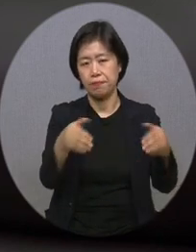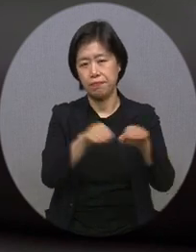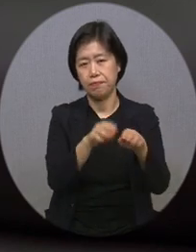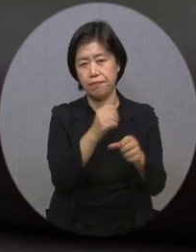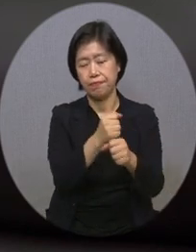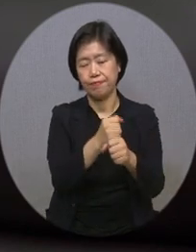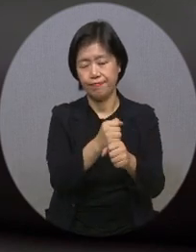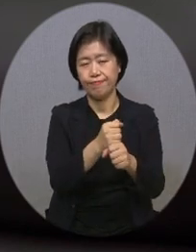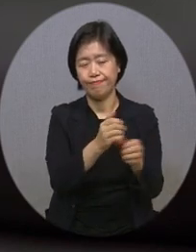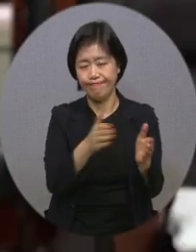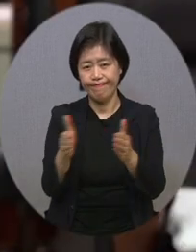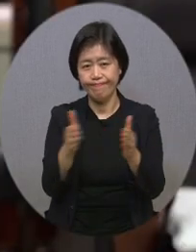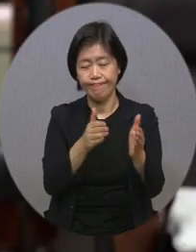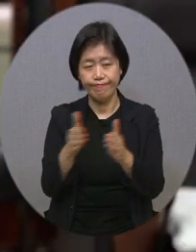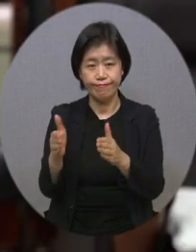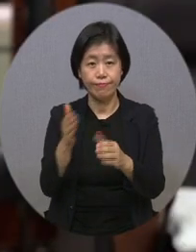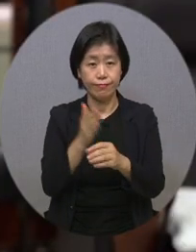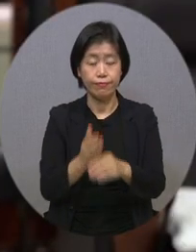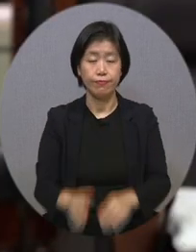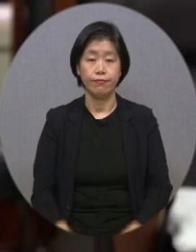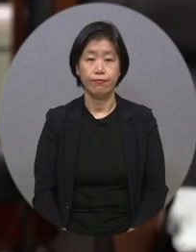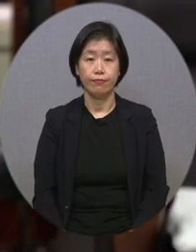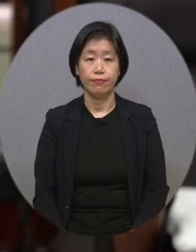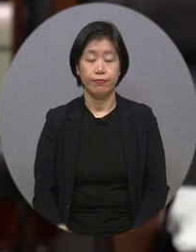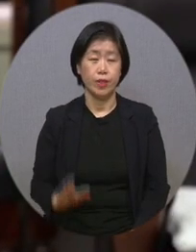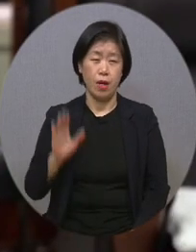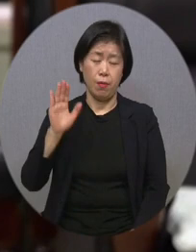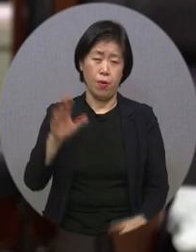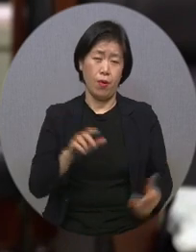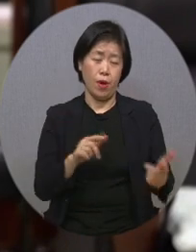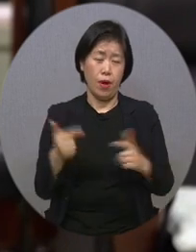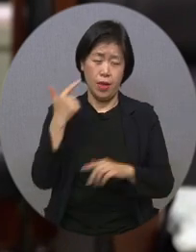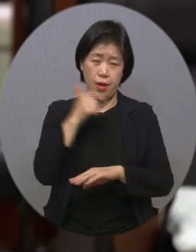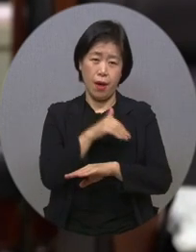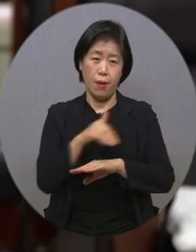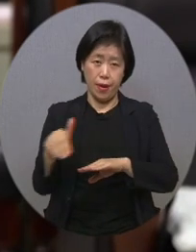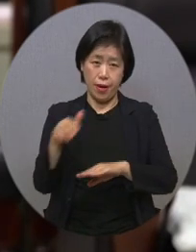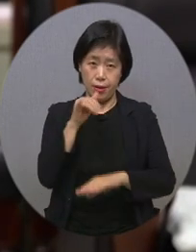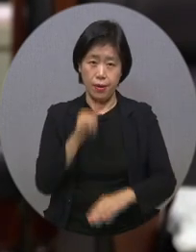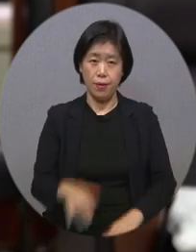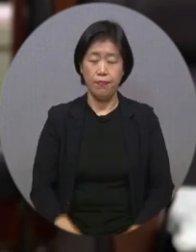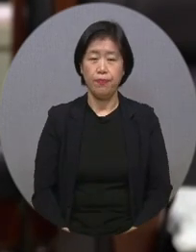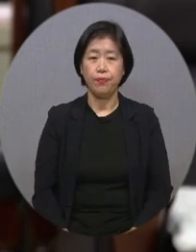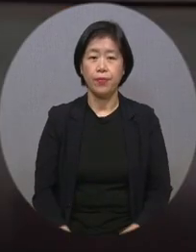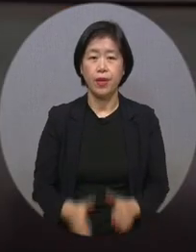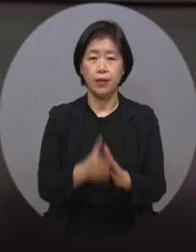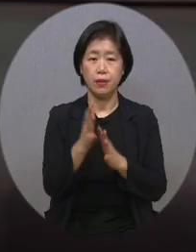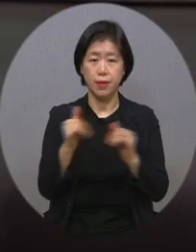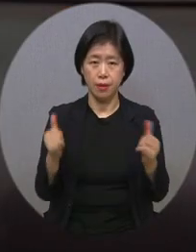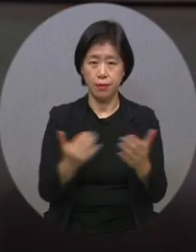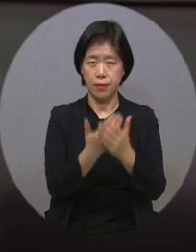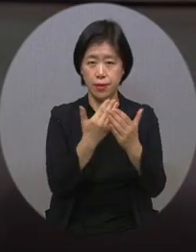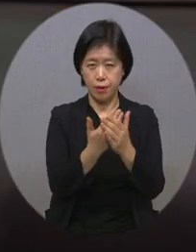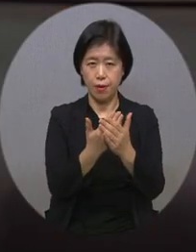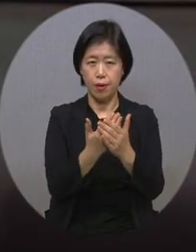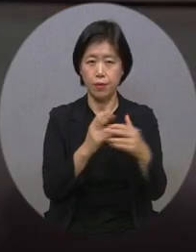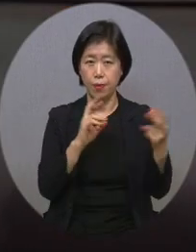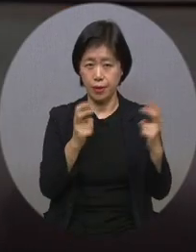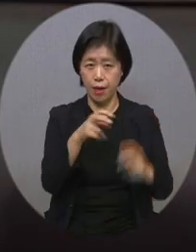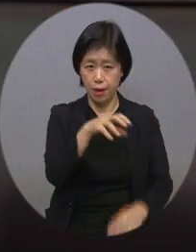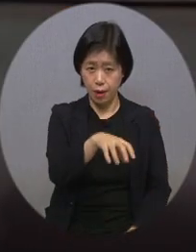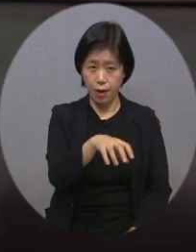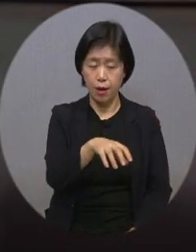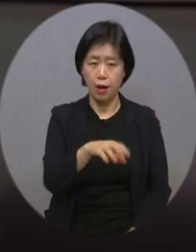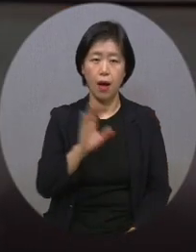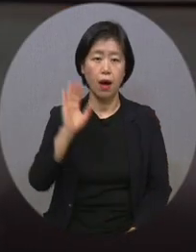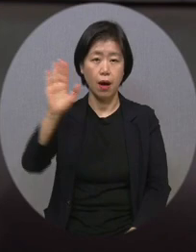차근차근 준비를 하는데 앞으로 여러 가지 계획들은 있습니다. 특히 우리 시민발전 주식회사가 앞으로